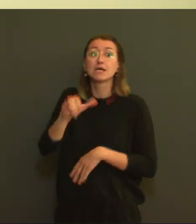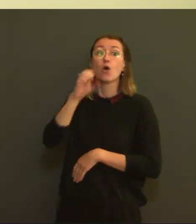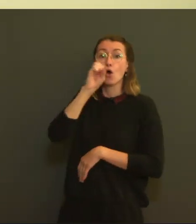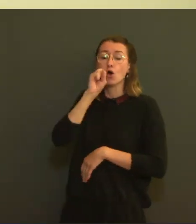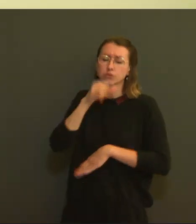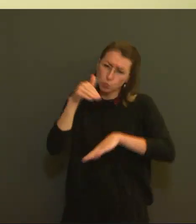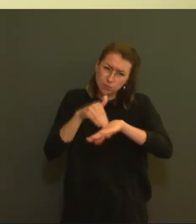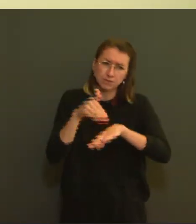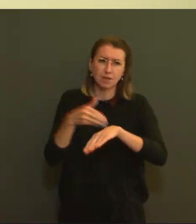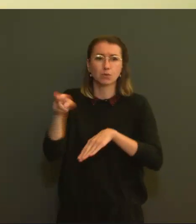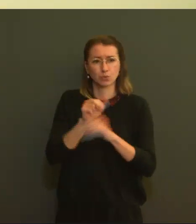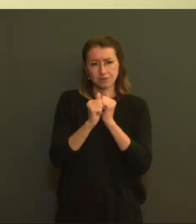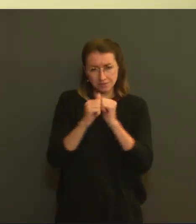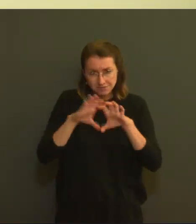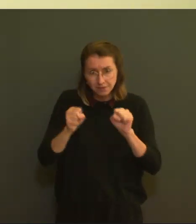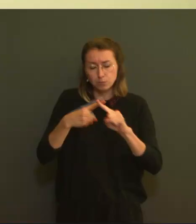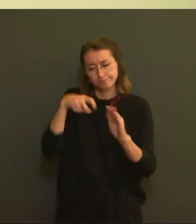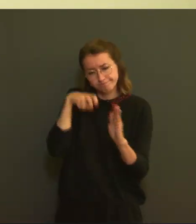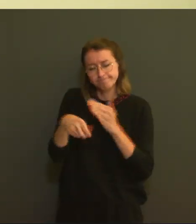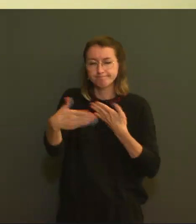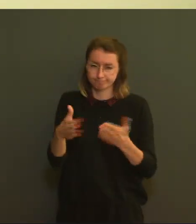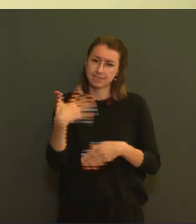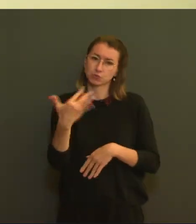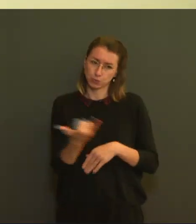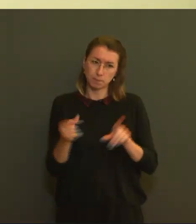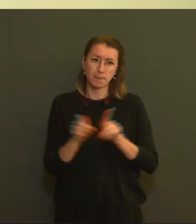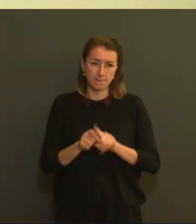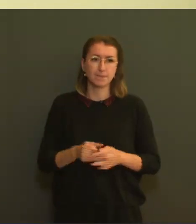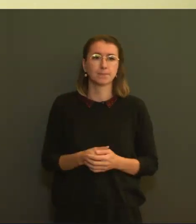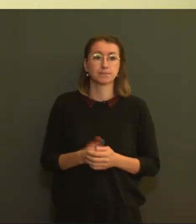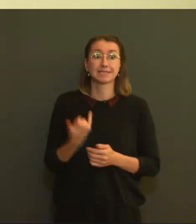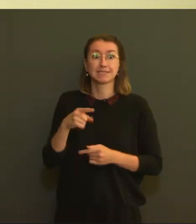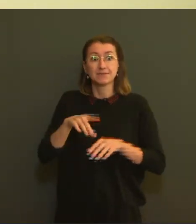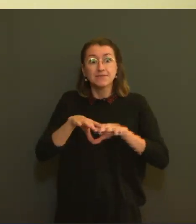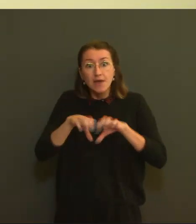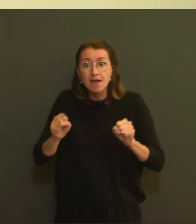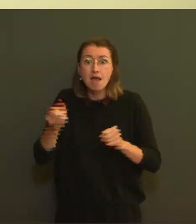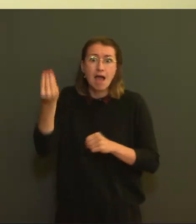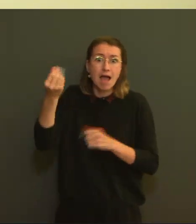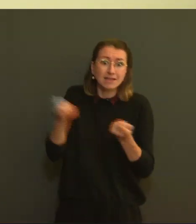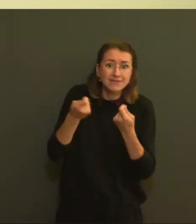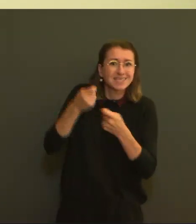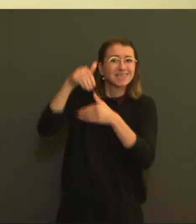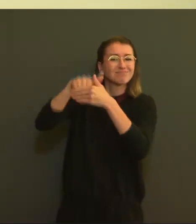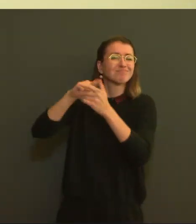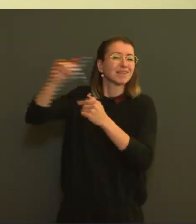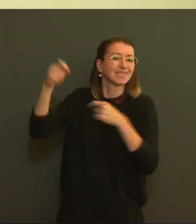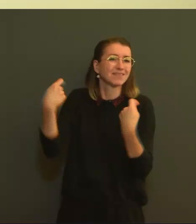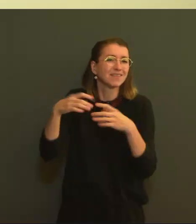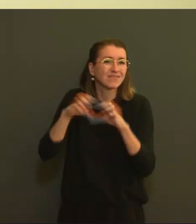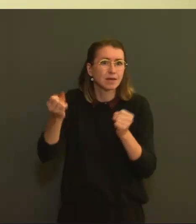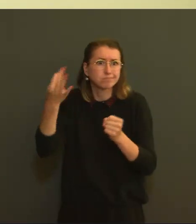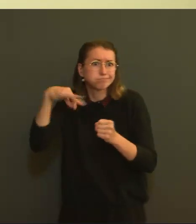activité à haut risque. Et ces activités à haut risque consistent principalement en des visites familiales ou une participation à la